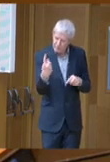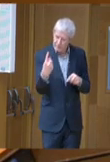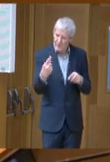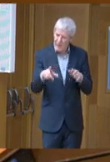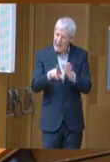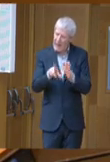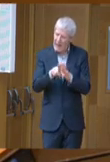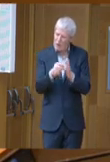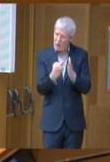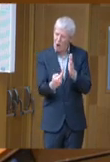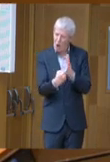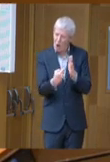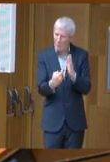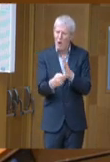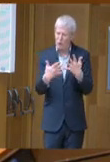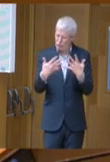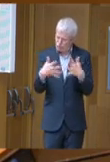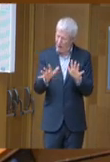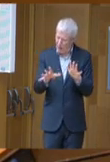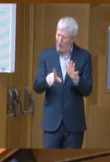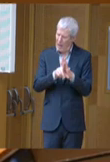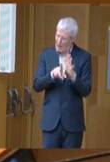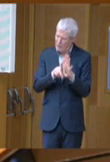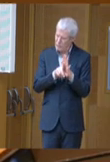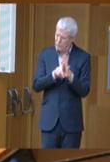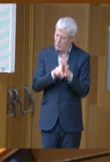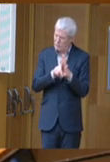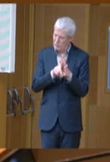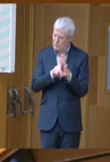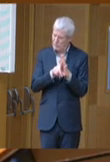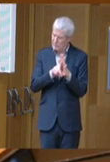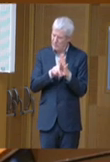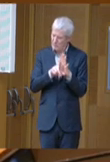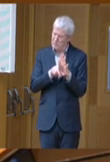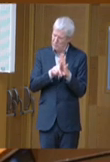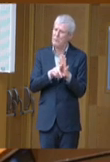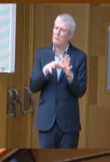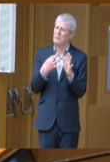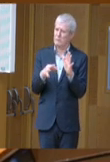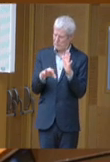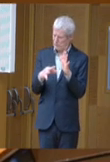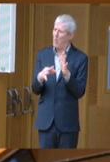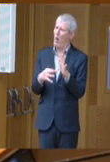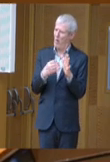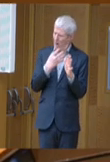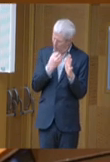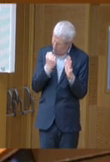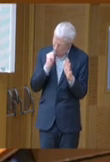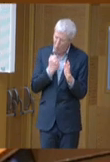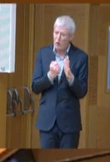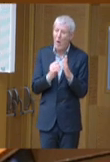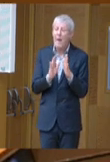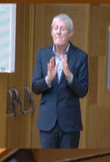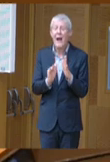normativo nel nostro Paese che già di per sé è un quadro normativo di primissimo ordine, che purtroppo però